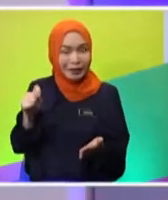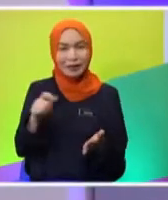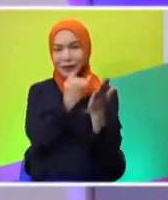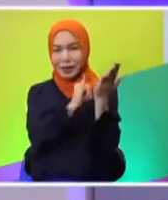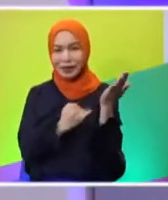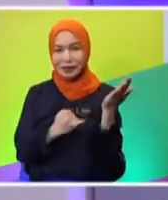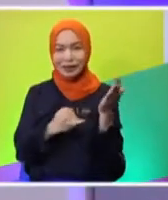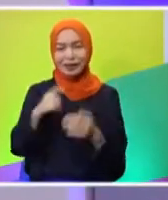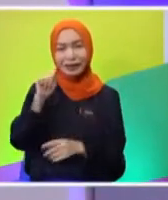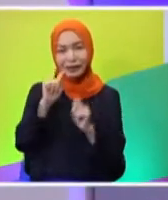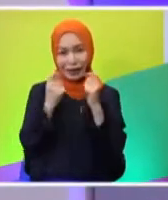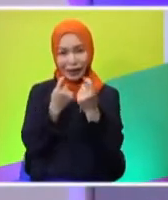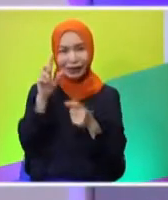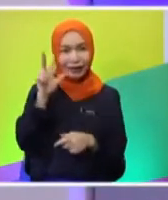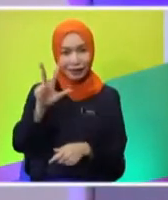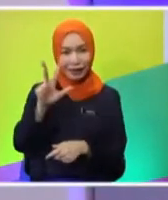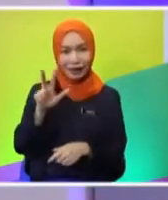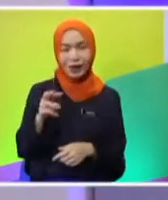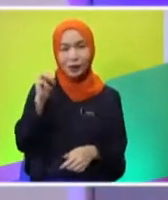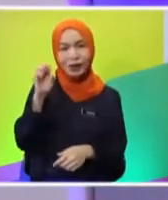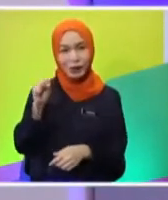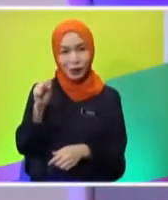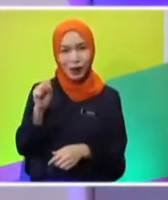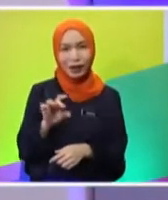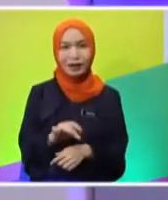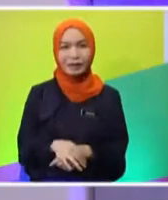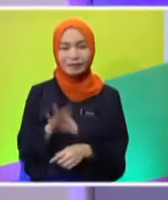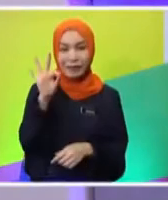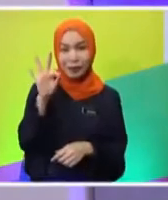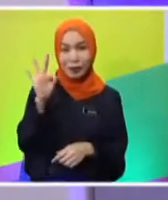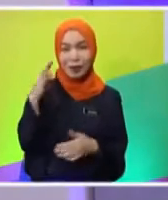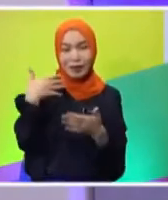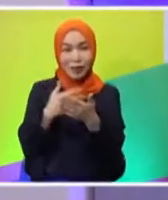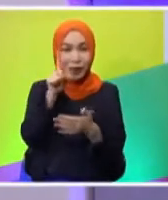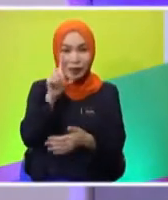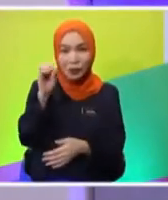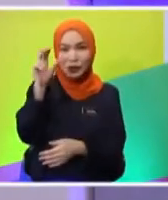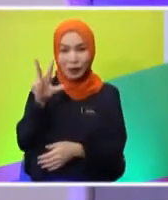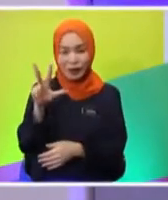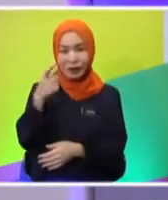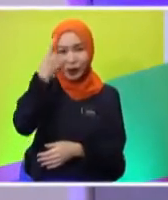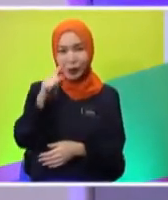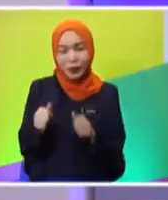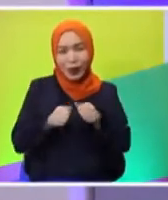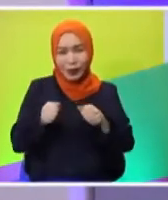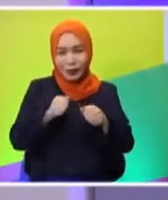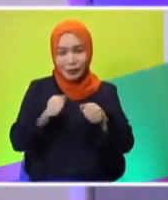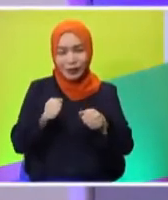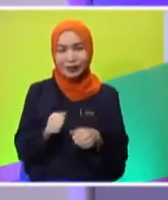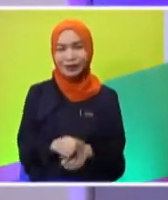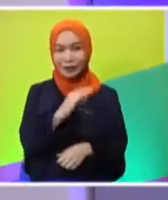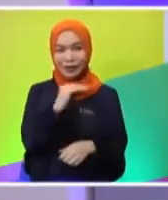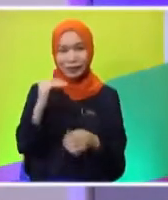tingkatan 3 pada mukasurat 99 hingga 136 Tuk apa Eti Vitae ataupun untuk